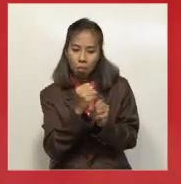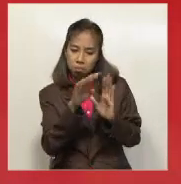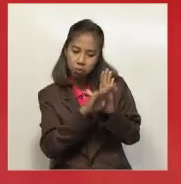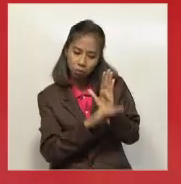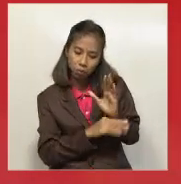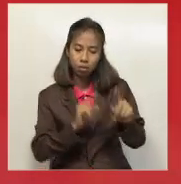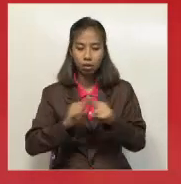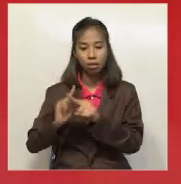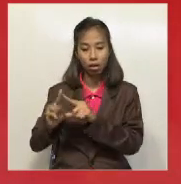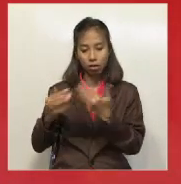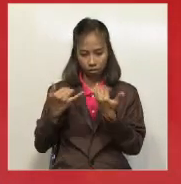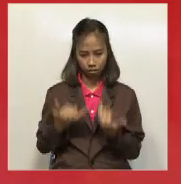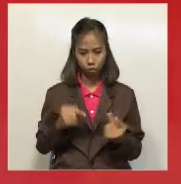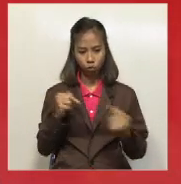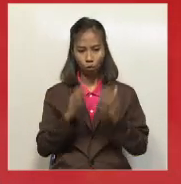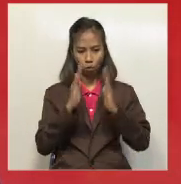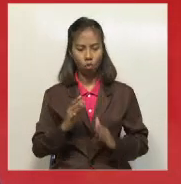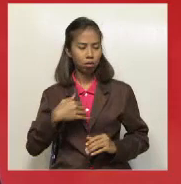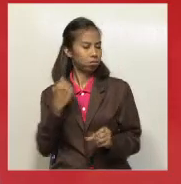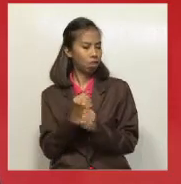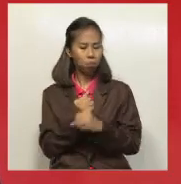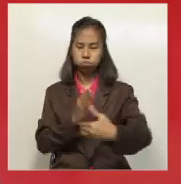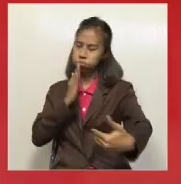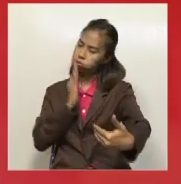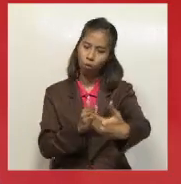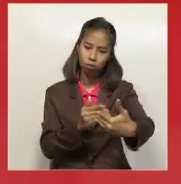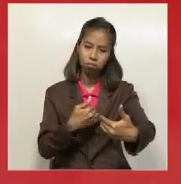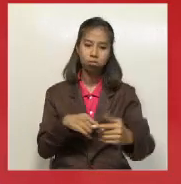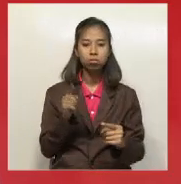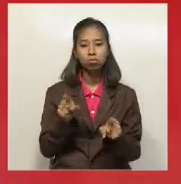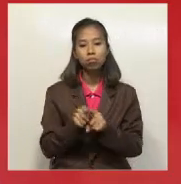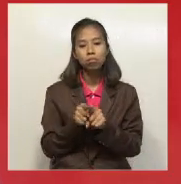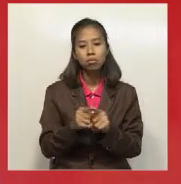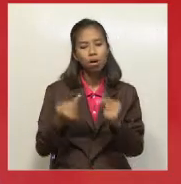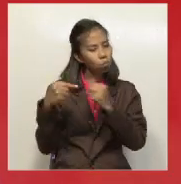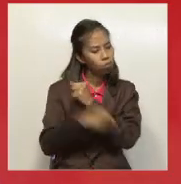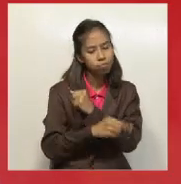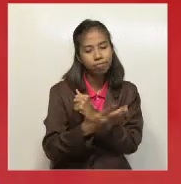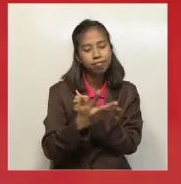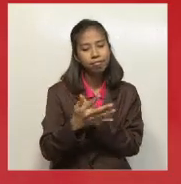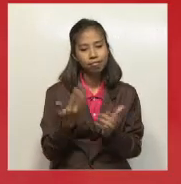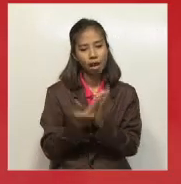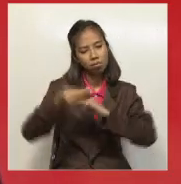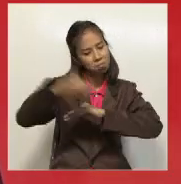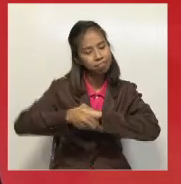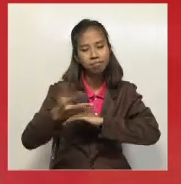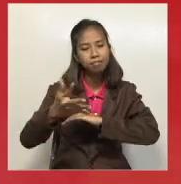นะคะเพราะยังคงมั่นใจว่าเป็นคนตรงไปตรงมาและไม่มีเรื่องผลประโยชน์เข้ามาเกี่ยวข้องค่ะ